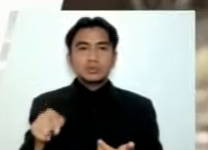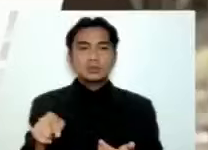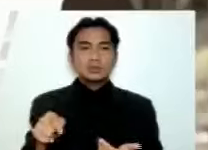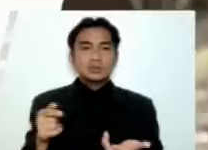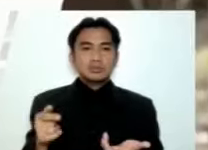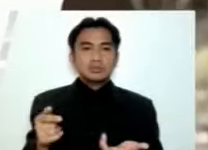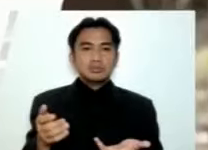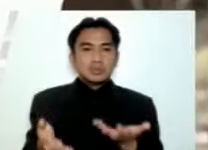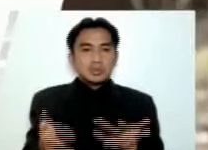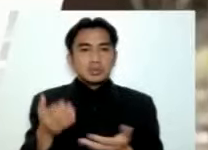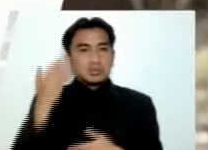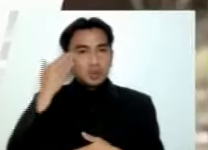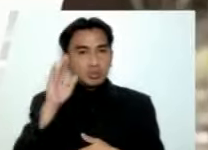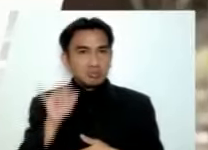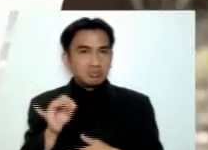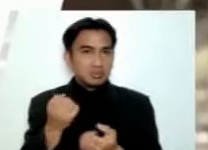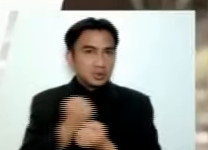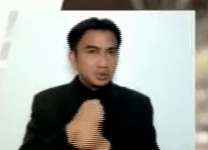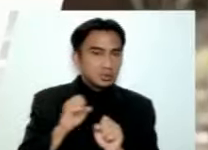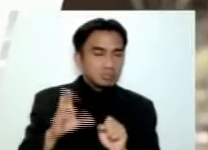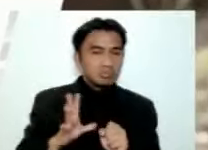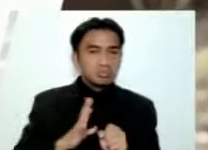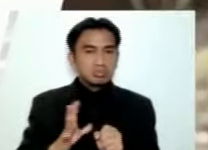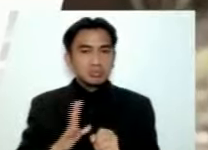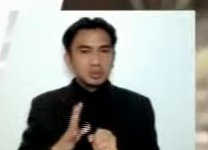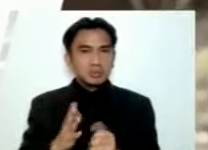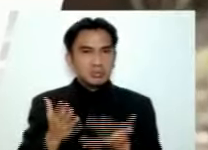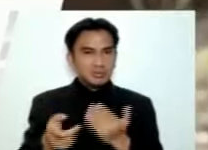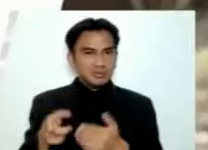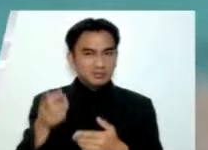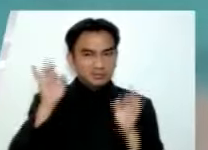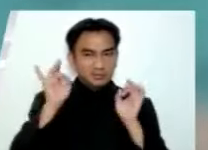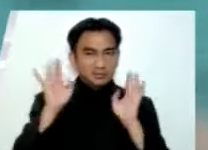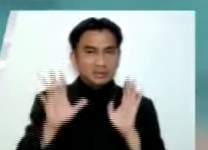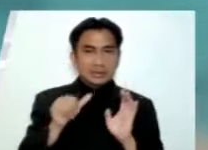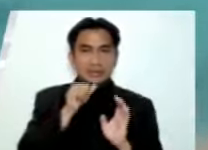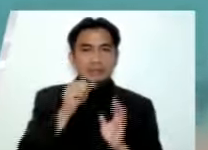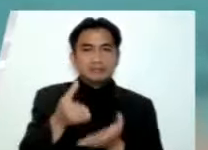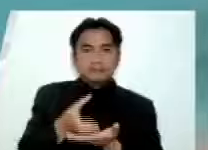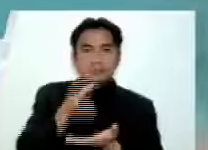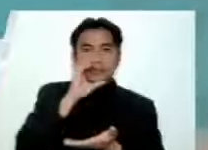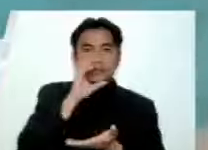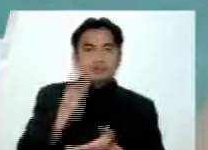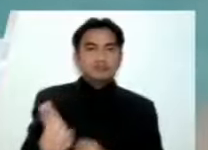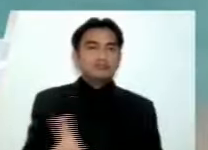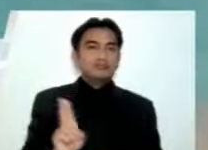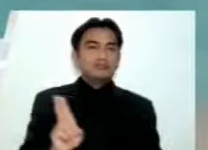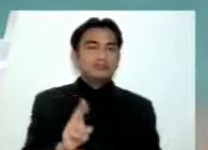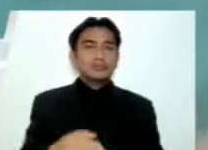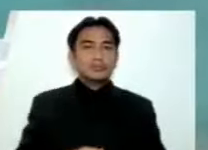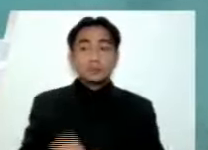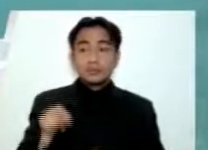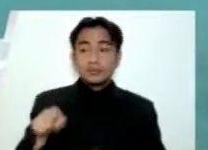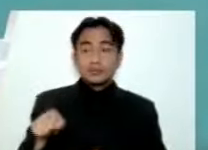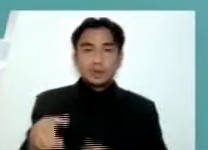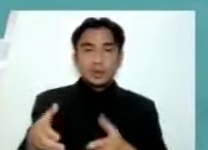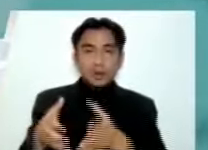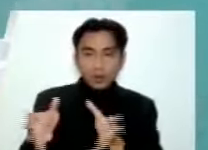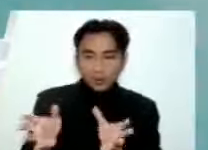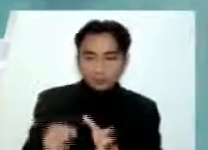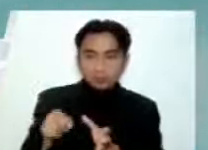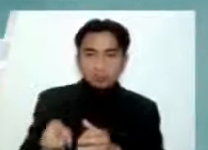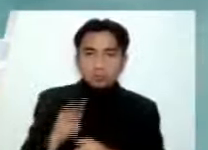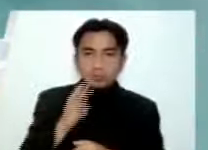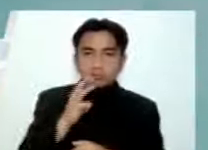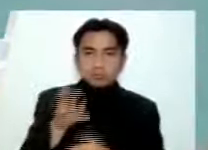why kami kaya balo kung safe ina nga tubig sa subong. Ang bukal na ito sa barangay Araal sa La Carlota